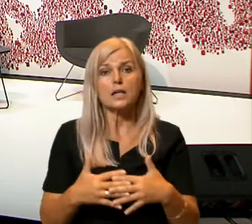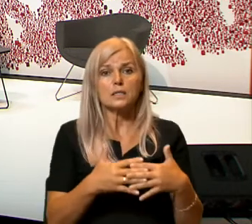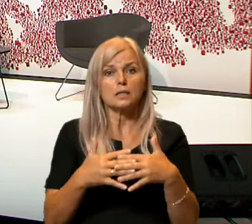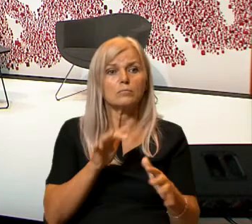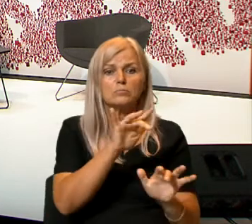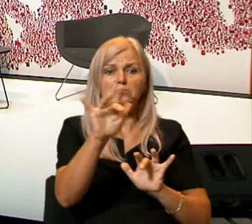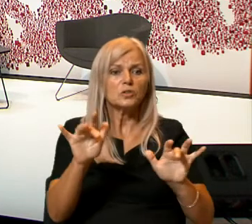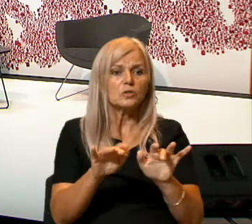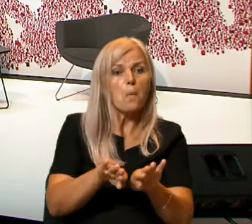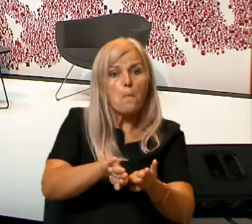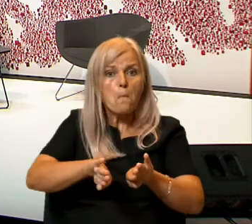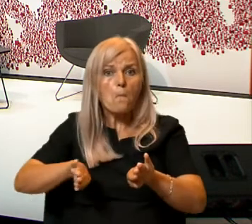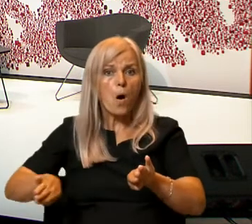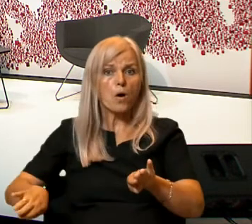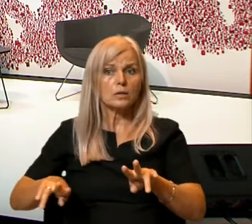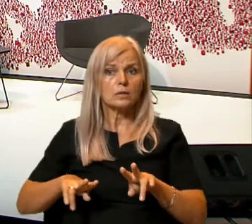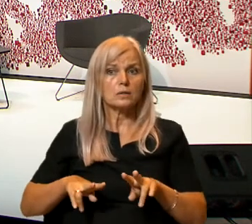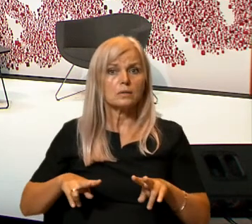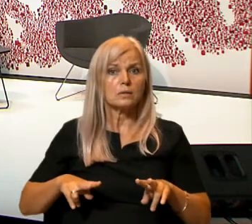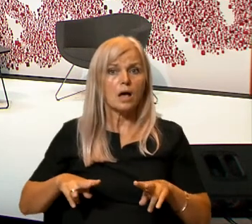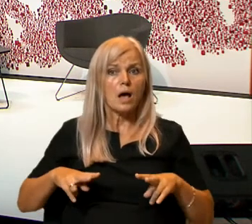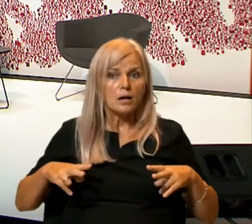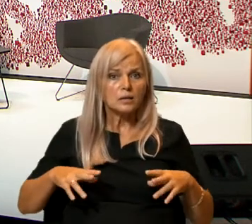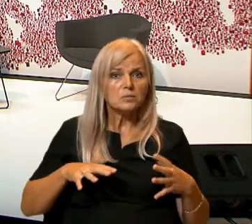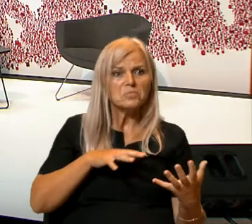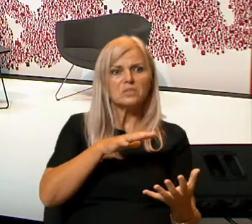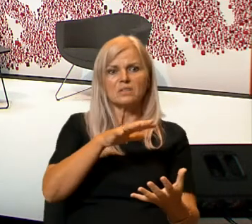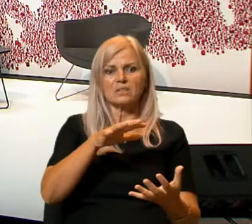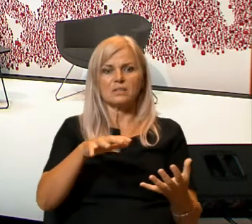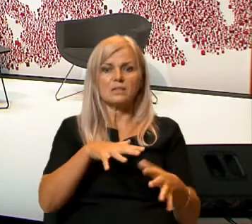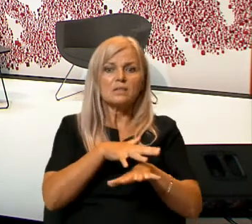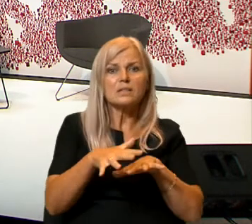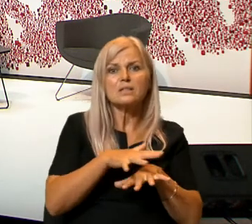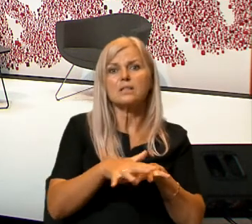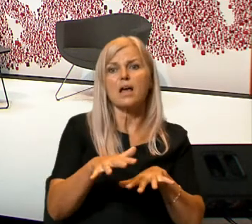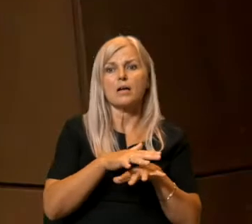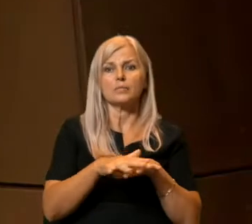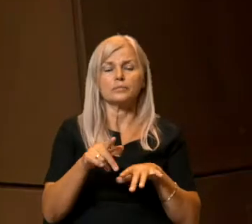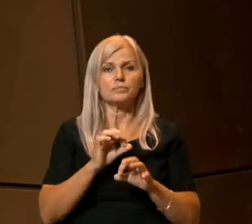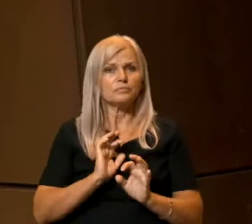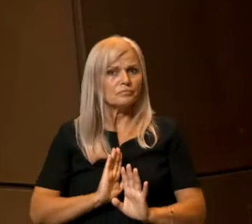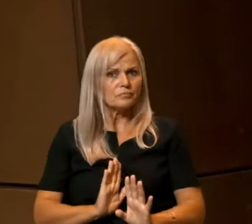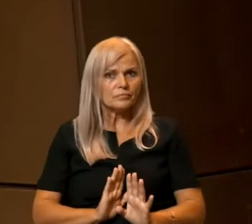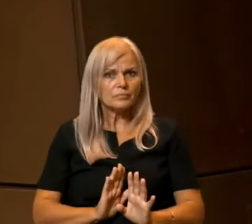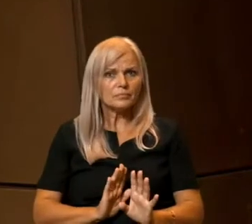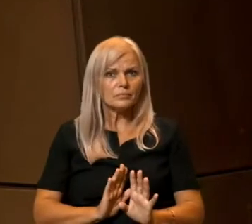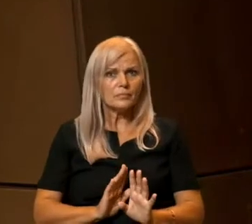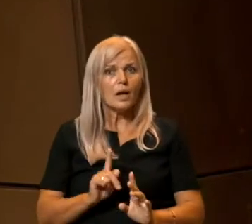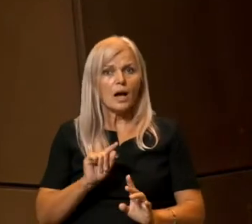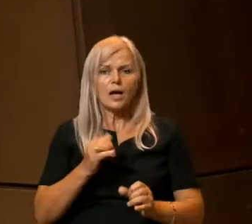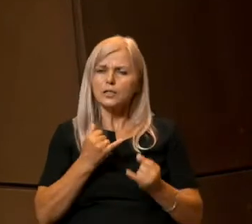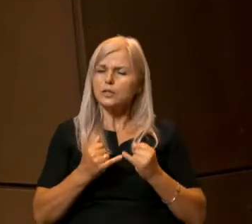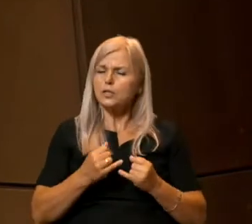poza systemem? A ja na to się nie zgadzam, bo jeżeli chcemy wejść w